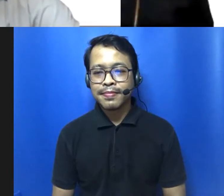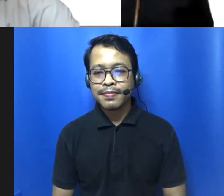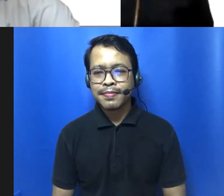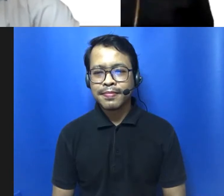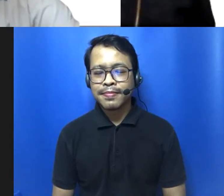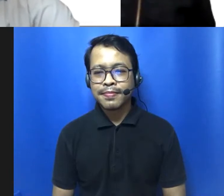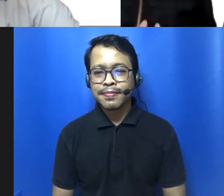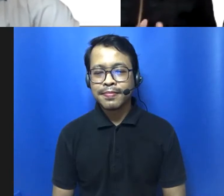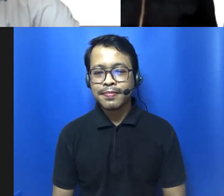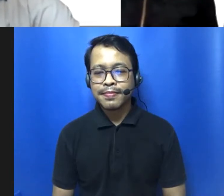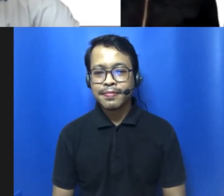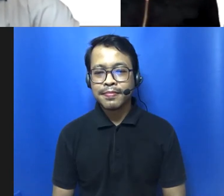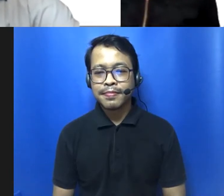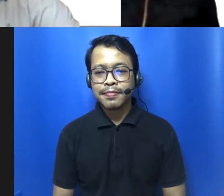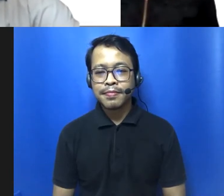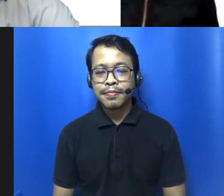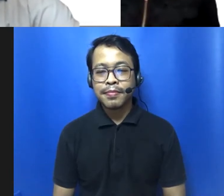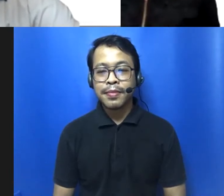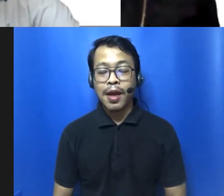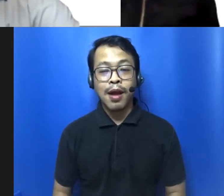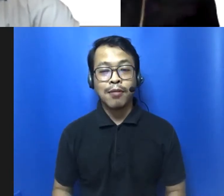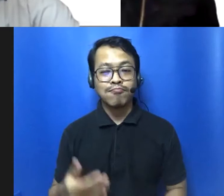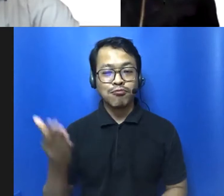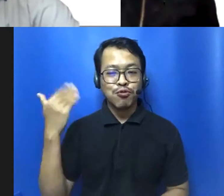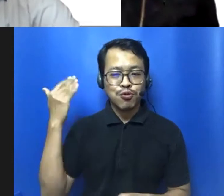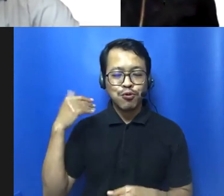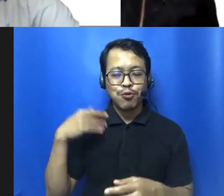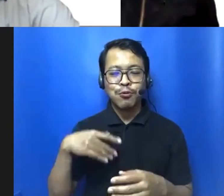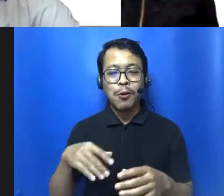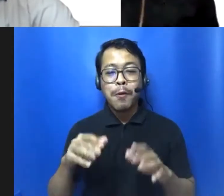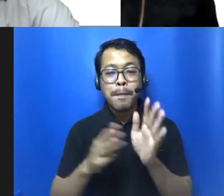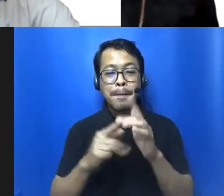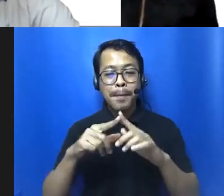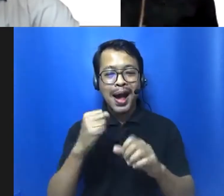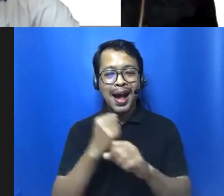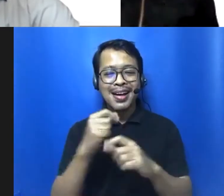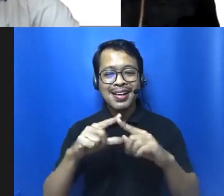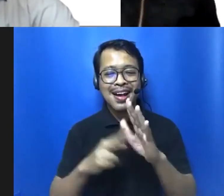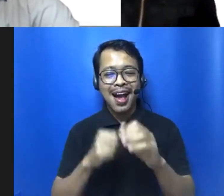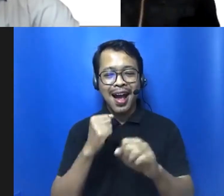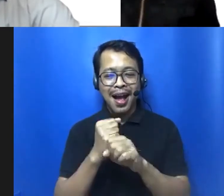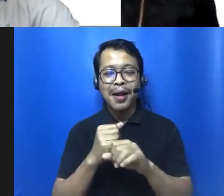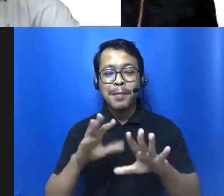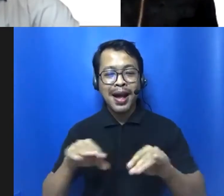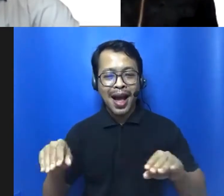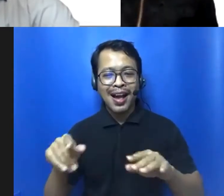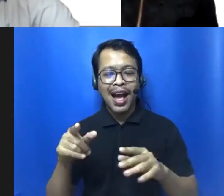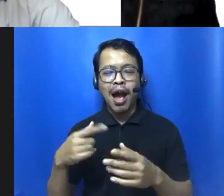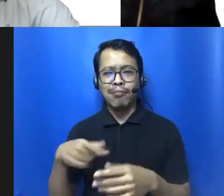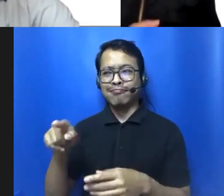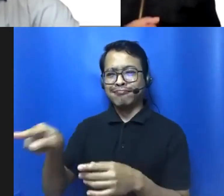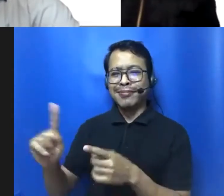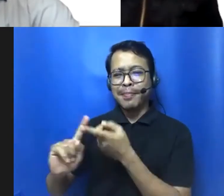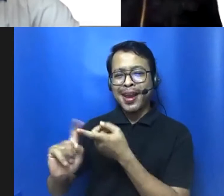ini. Pada saat mulai magang, saya diajarkan terlebih dahulu oleh karyawan rumah makan tentang